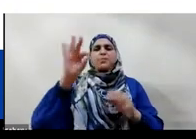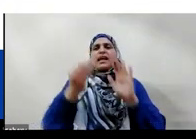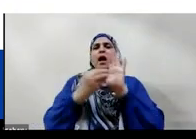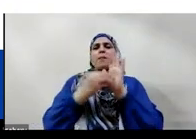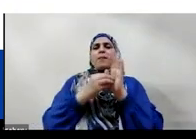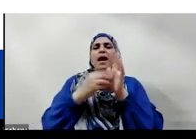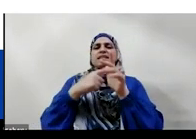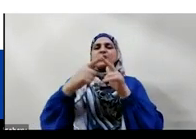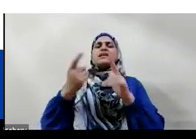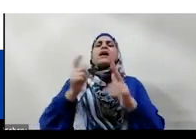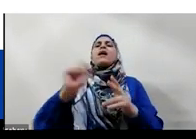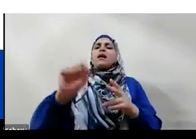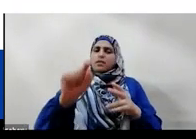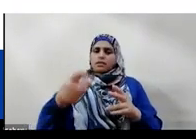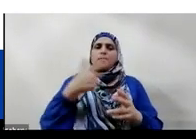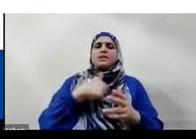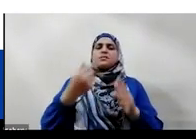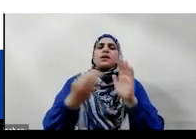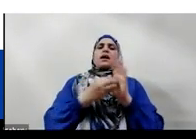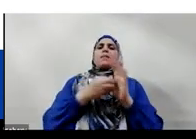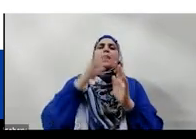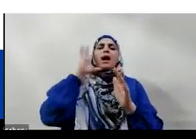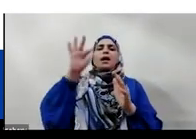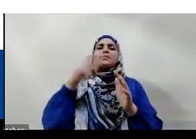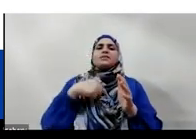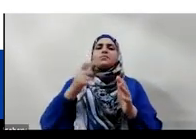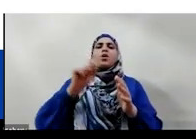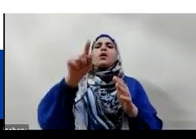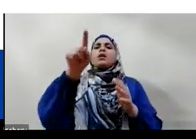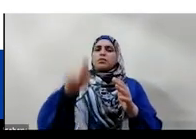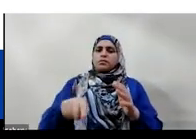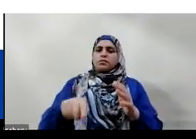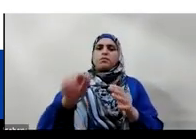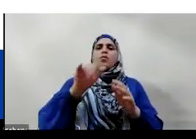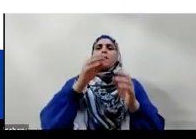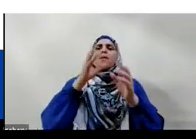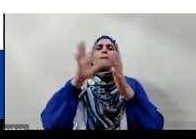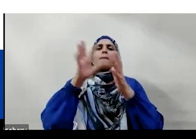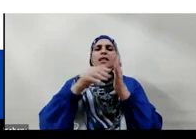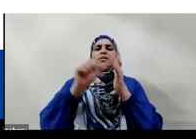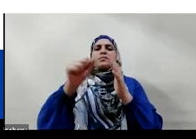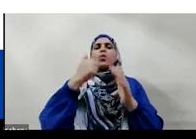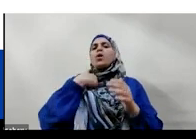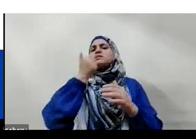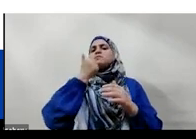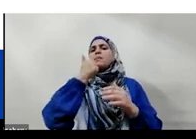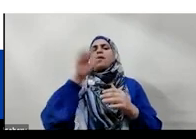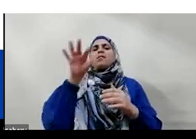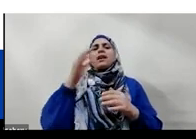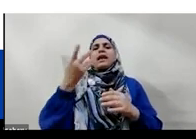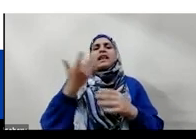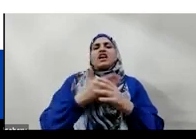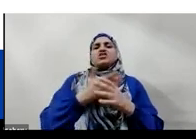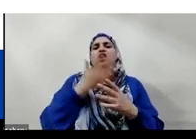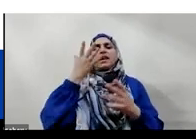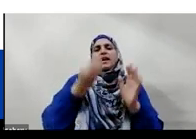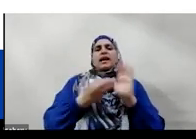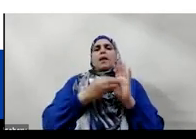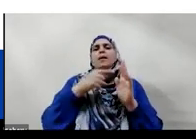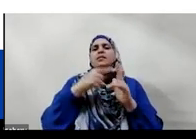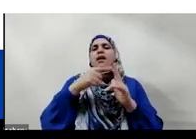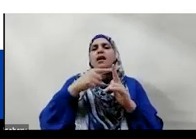وبذكر اسم الجامعه اللي انا مهتم بيها واسم الجامعات اللي انا مهتم بيها واسباب من اختيار الجامعه دي كبريفرنس،